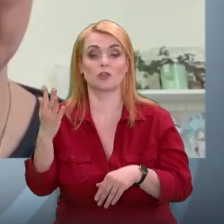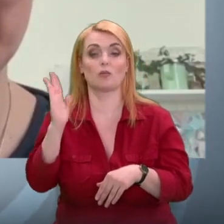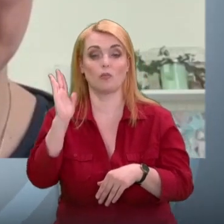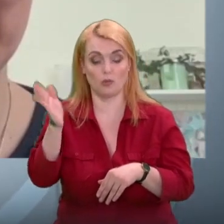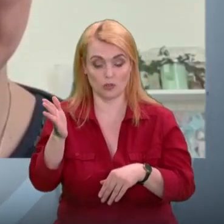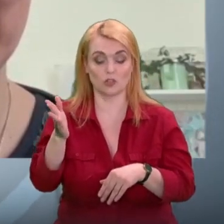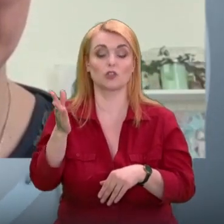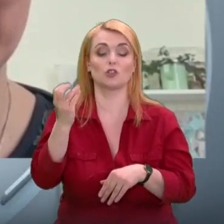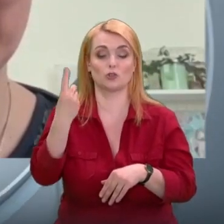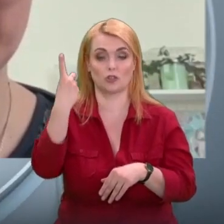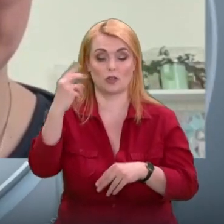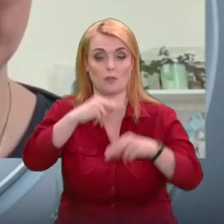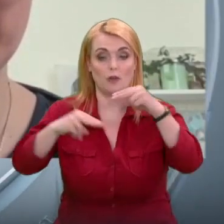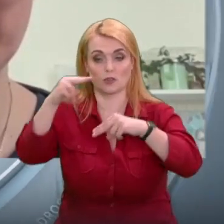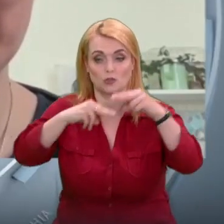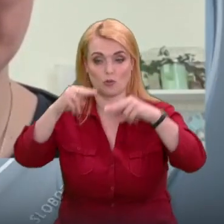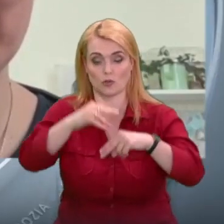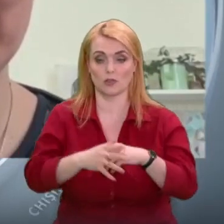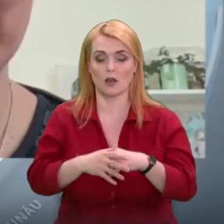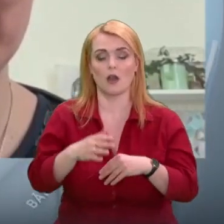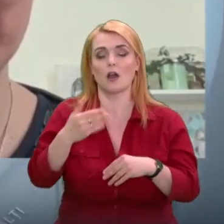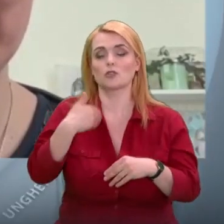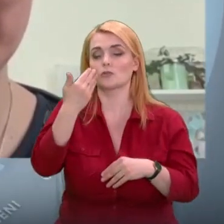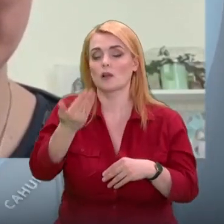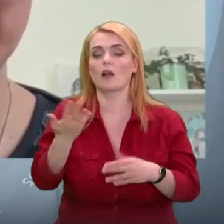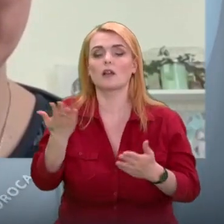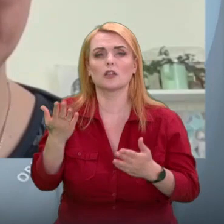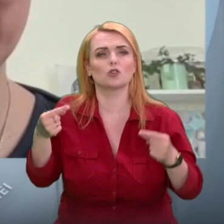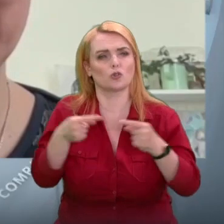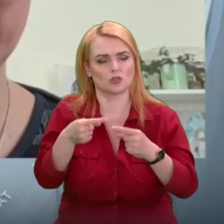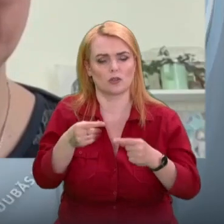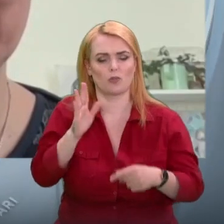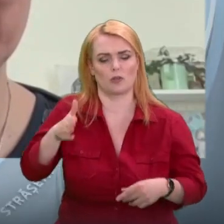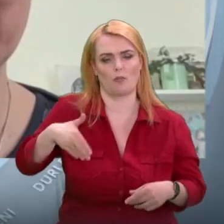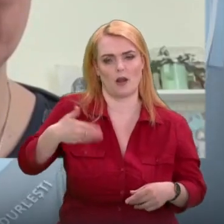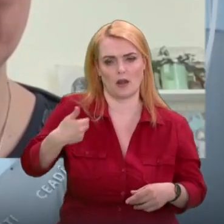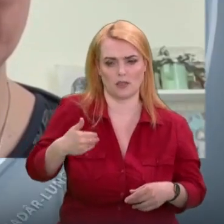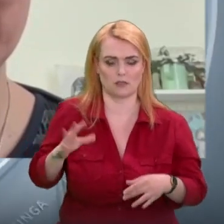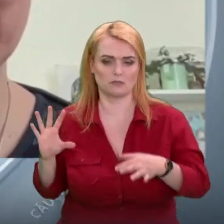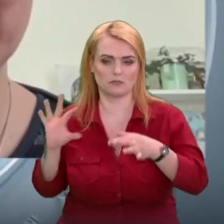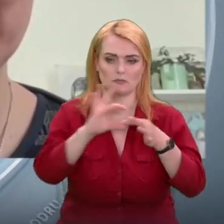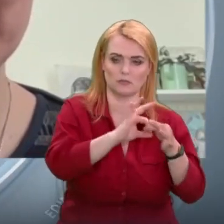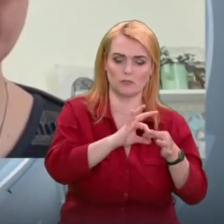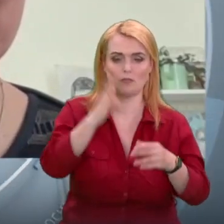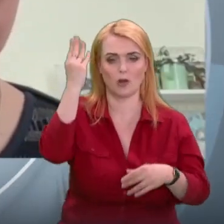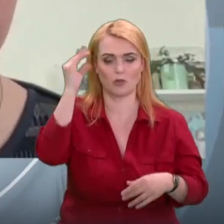înaltă tensiune. Vreau să vă întreb ce avantaje va genera mai exact această interconexiune dintre țările